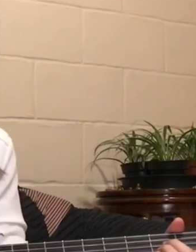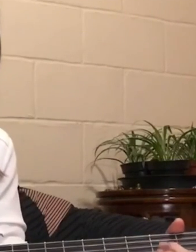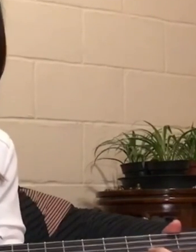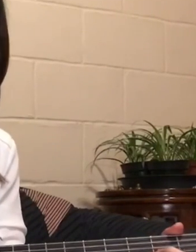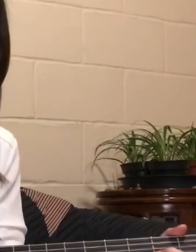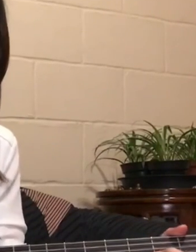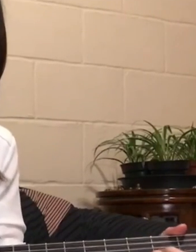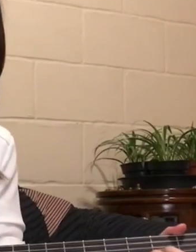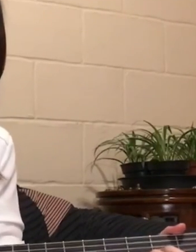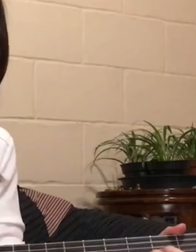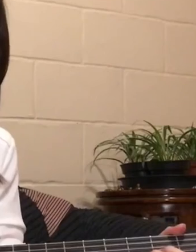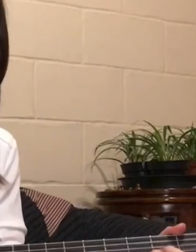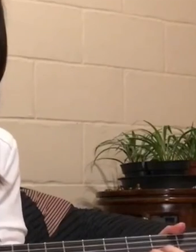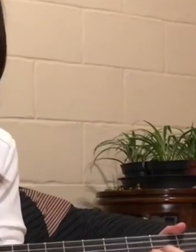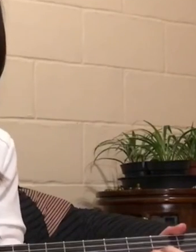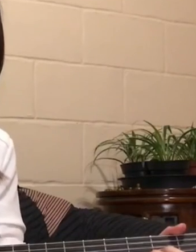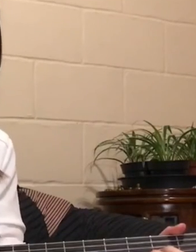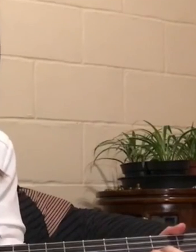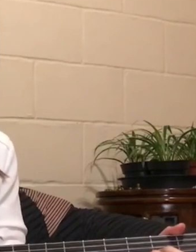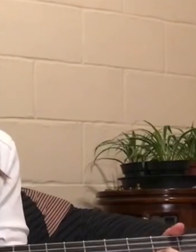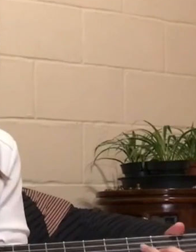hingga ku rasa bahagia,